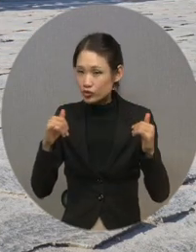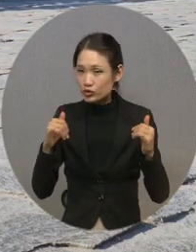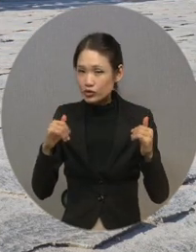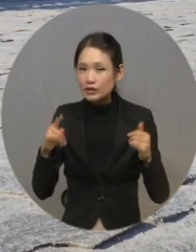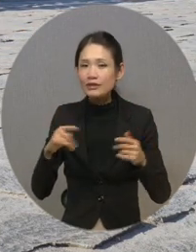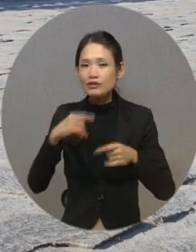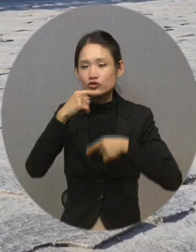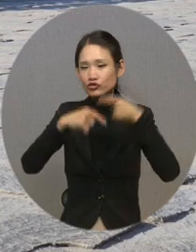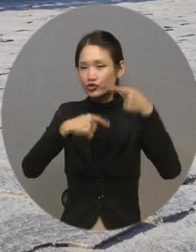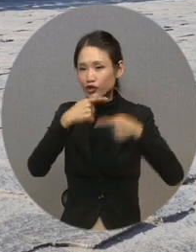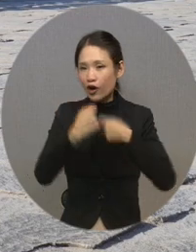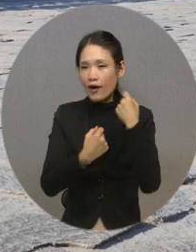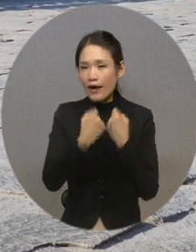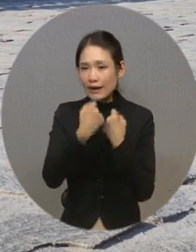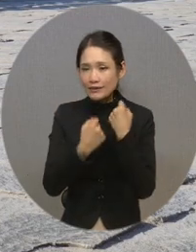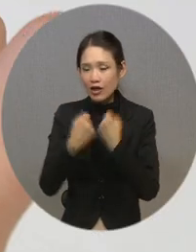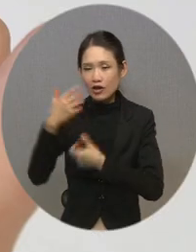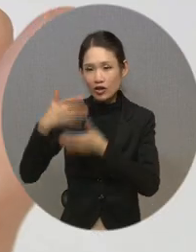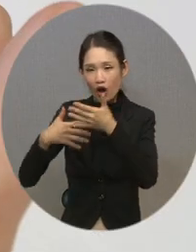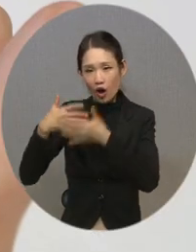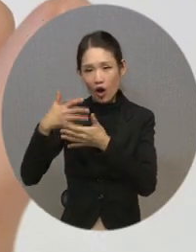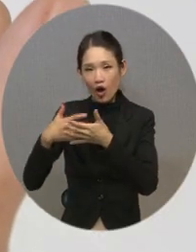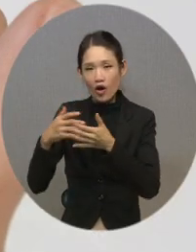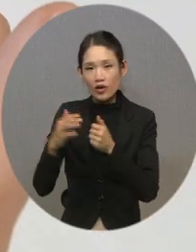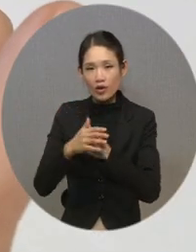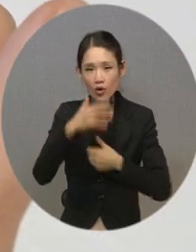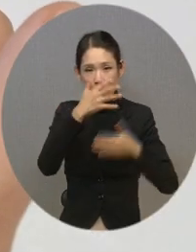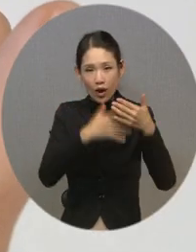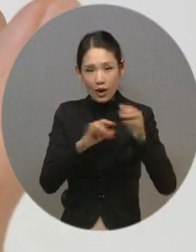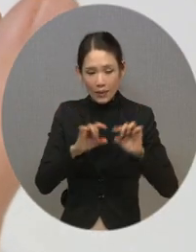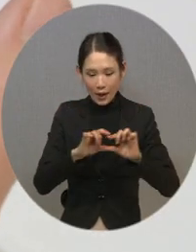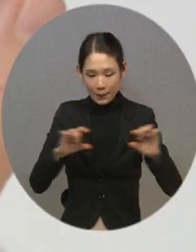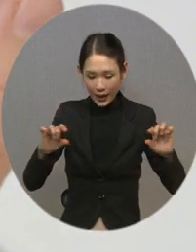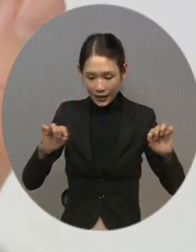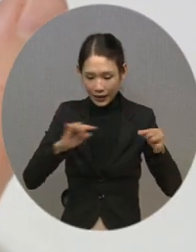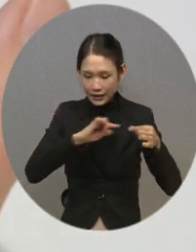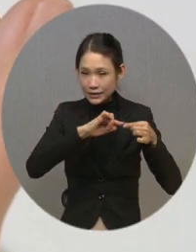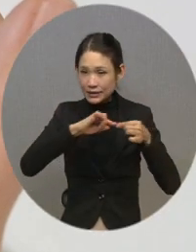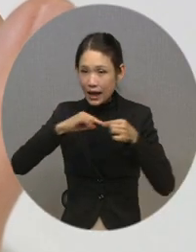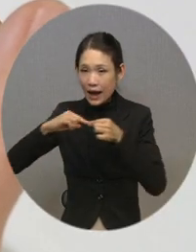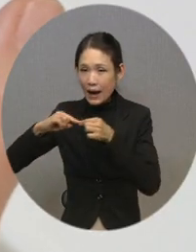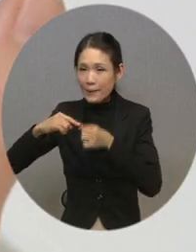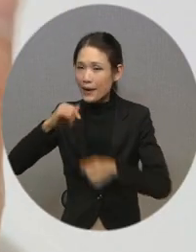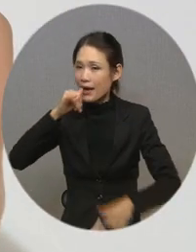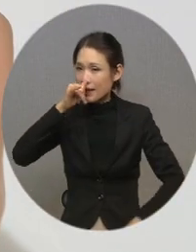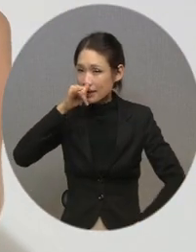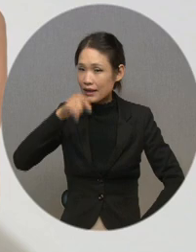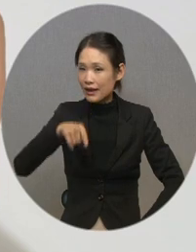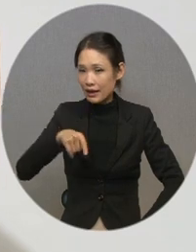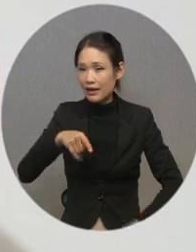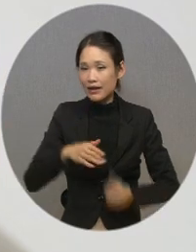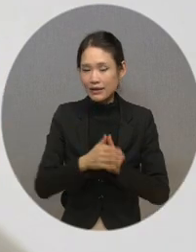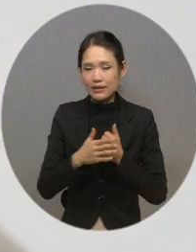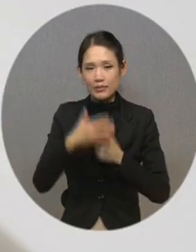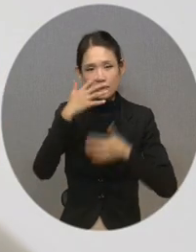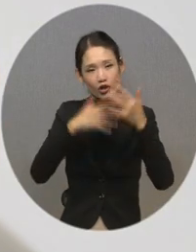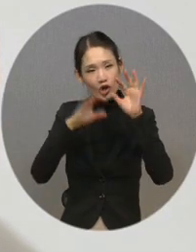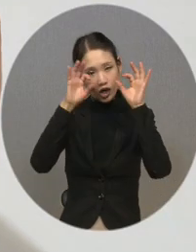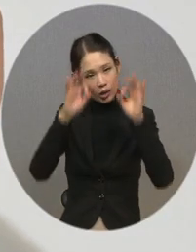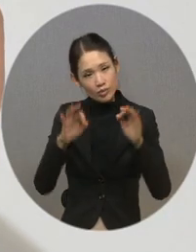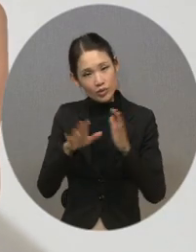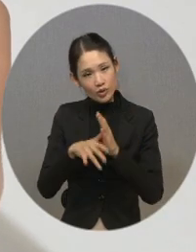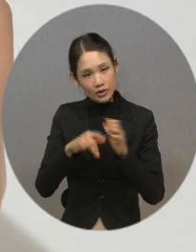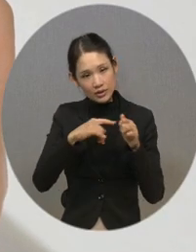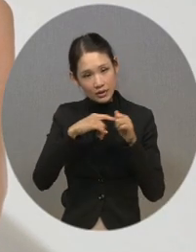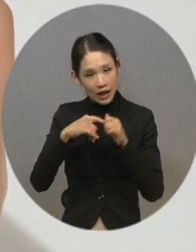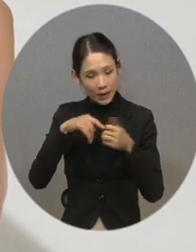이 수어 해설 영상이 화면 밑에 자막이 나오거든요. 그래서 영상을 볼 때